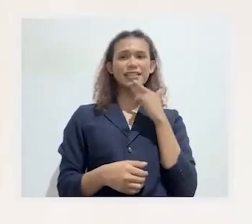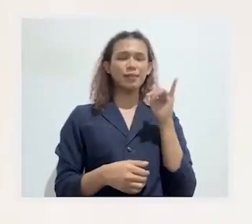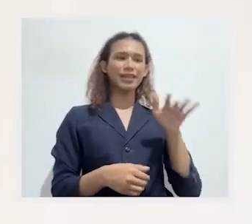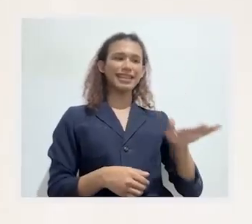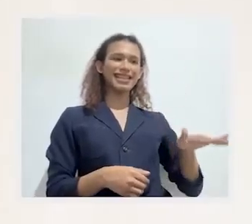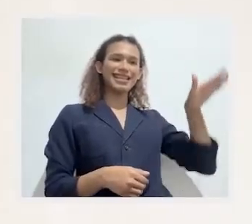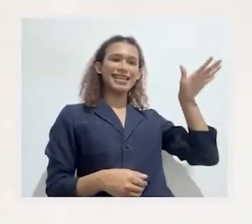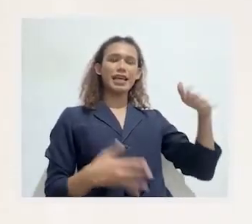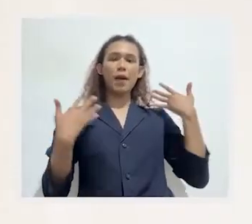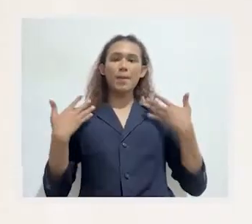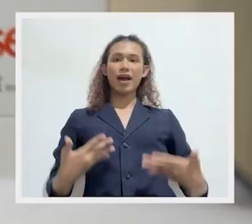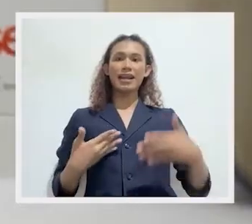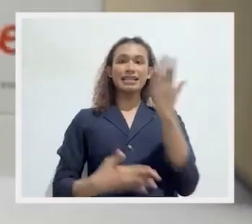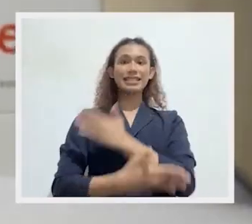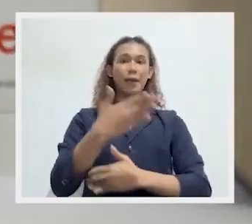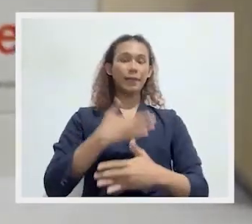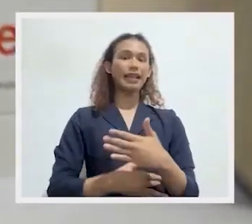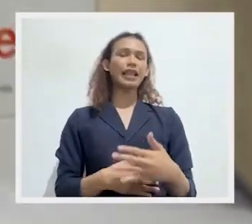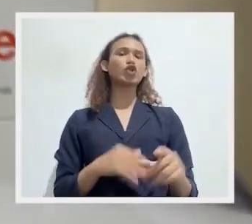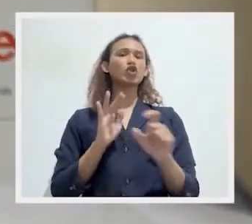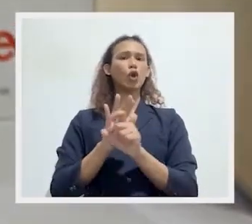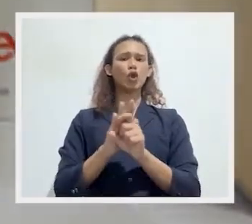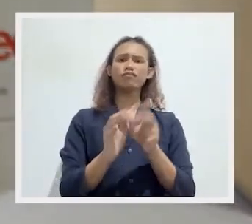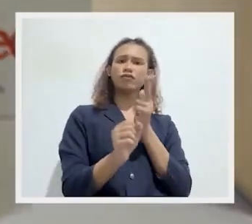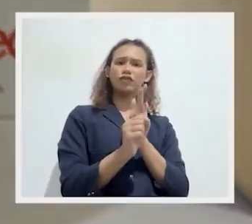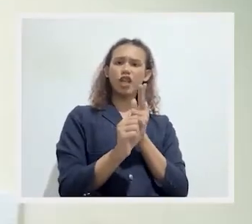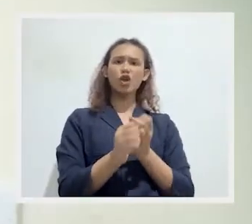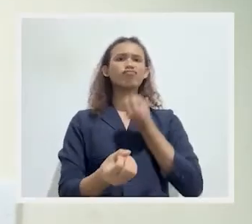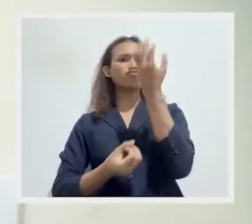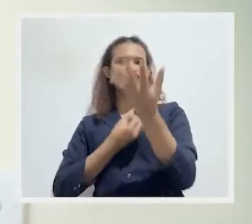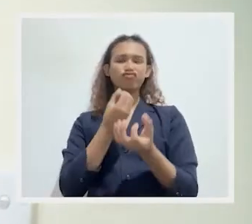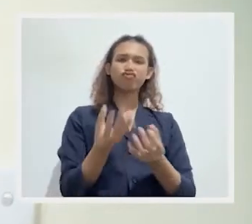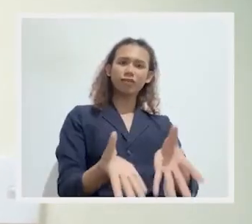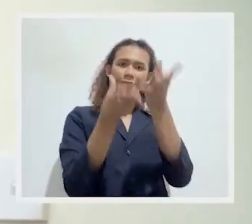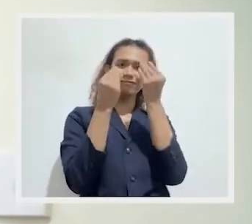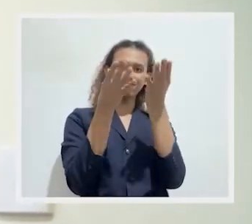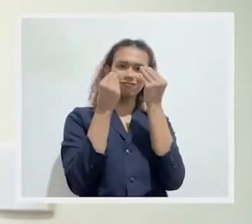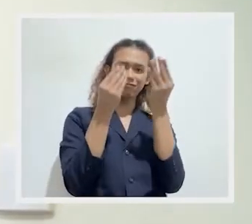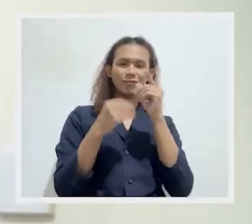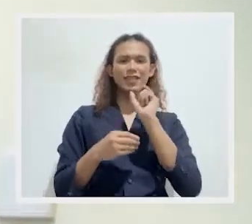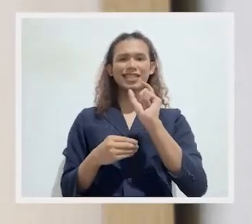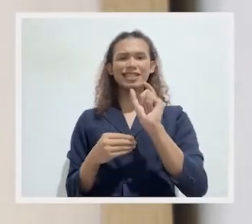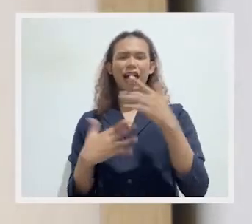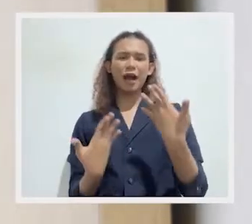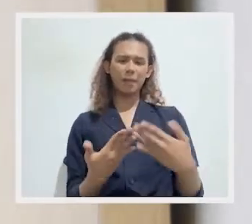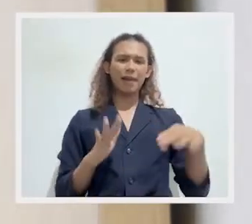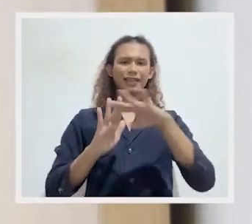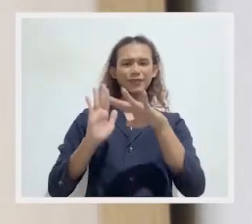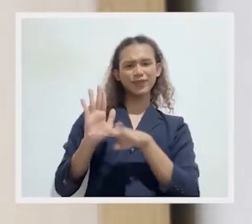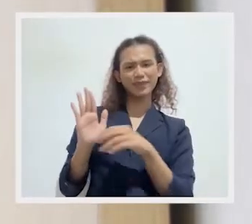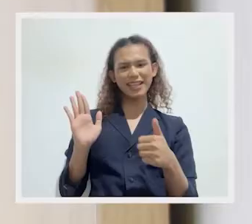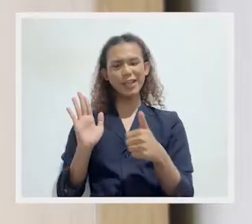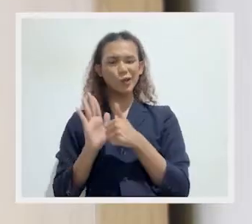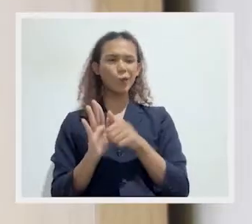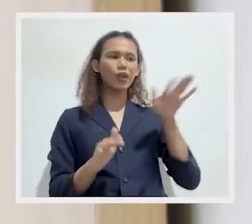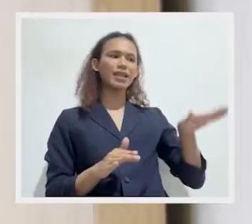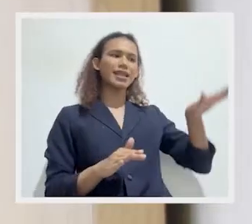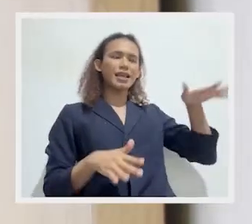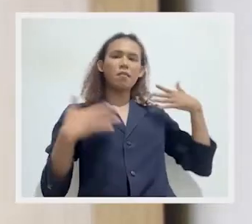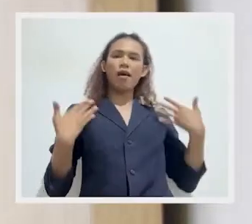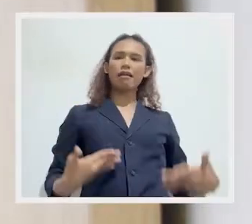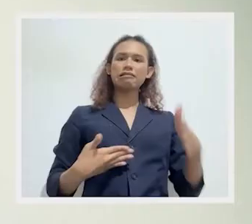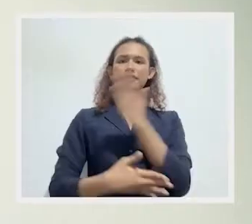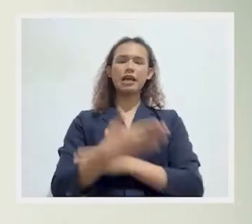akan mengukur tinggi badan pasien disabilitas. Video ini akan membantu Anda memahami prosedur pengukuran tinggi badan